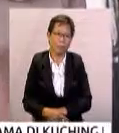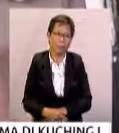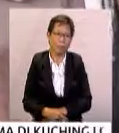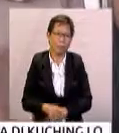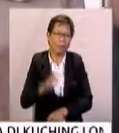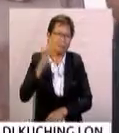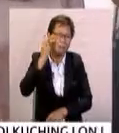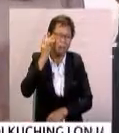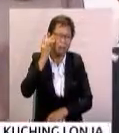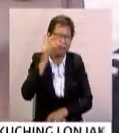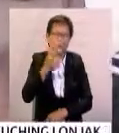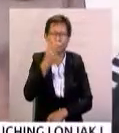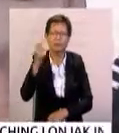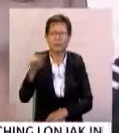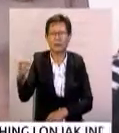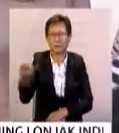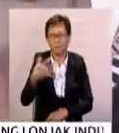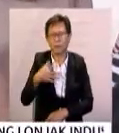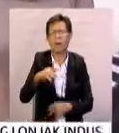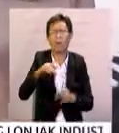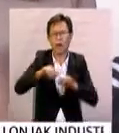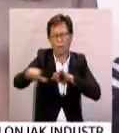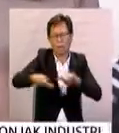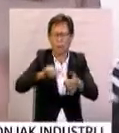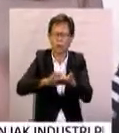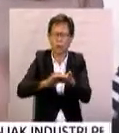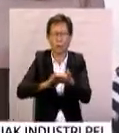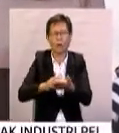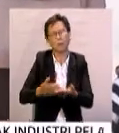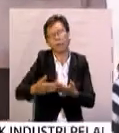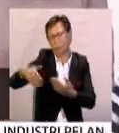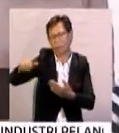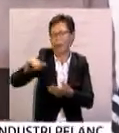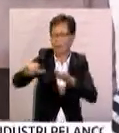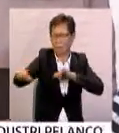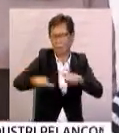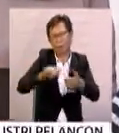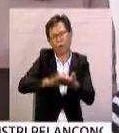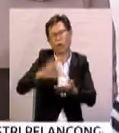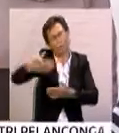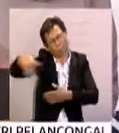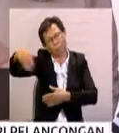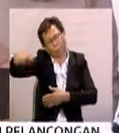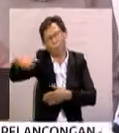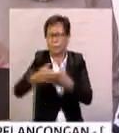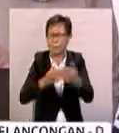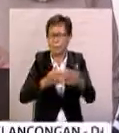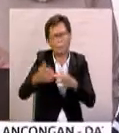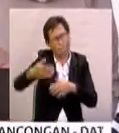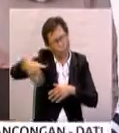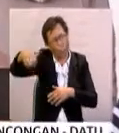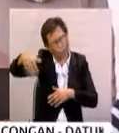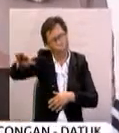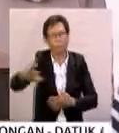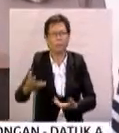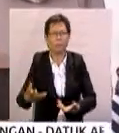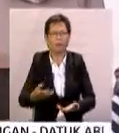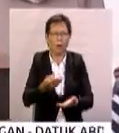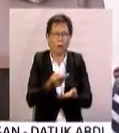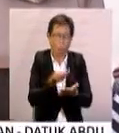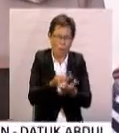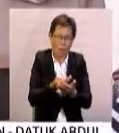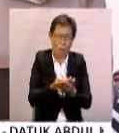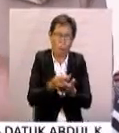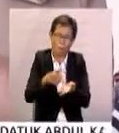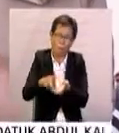Memang tak tahu sebab dia kata dia ada aktiviti sekolah. So saya kata, pergilah kalau ada aktiviti sekolah, tak apa pergi. Duit belanja semua dah